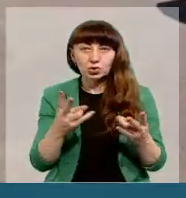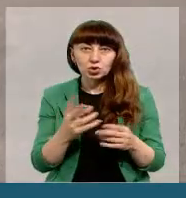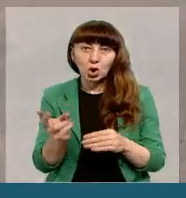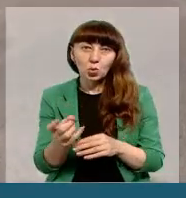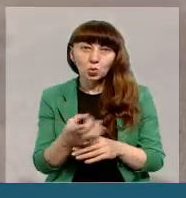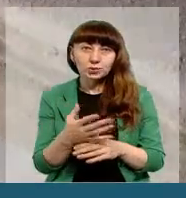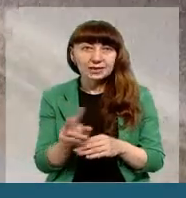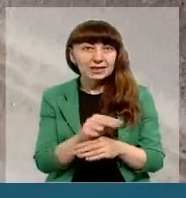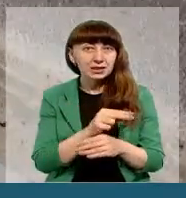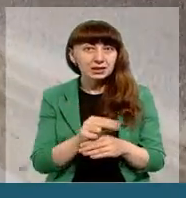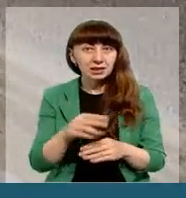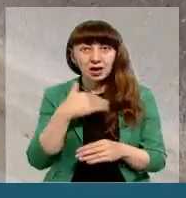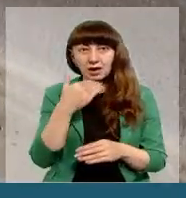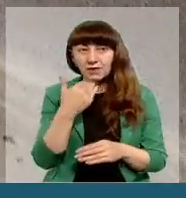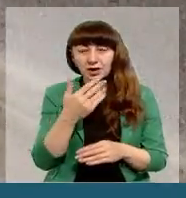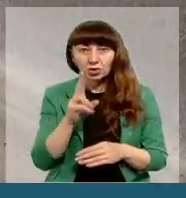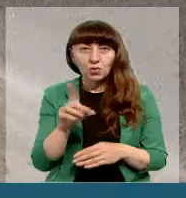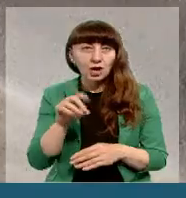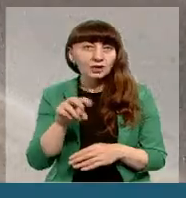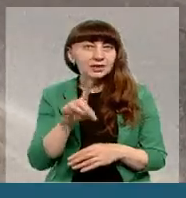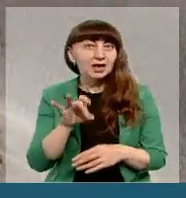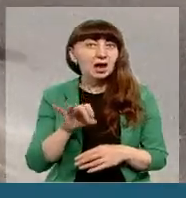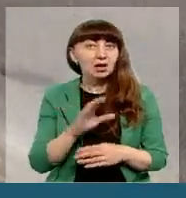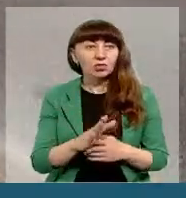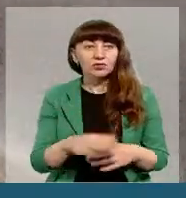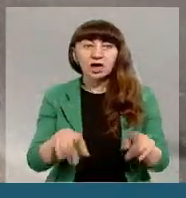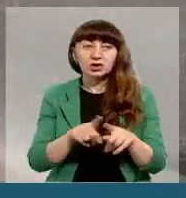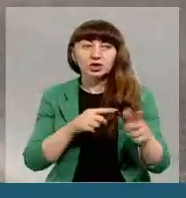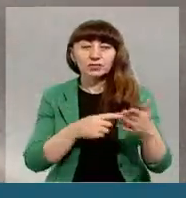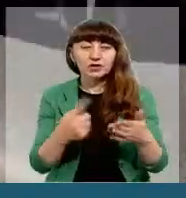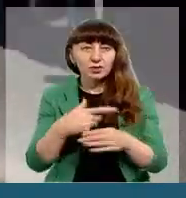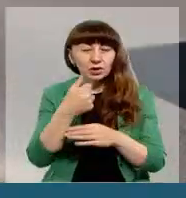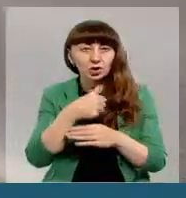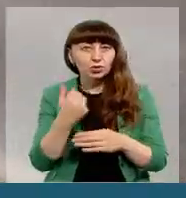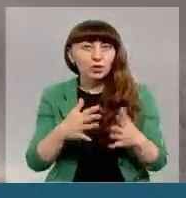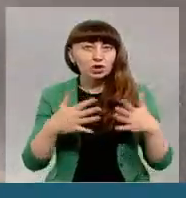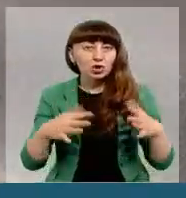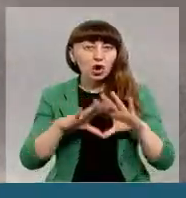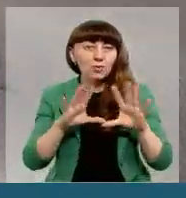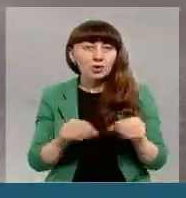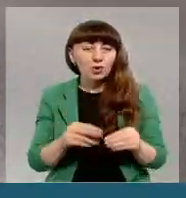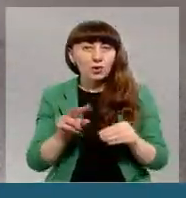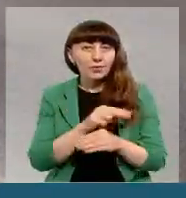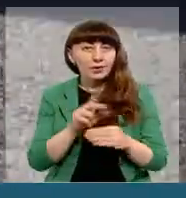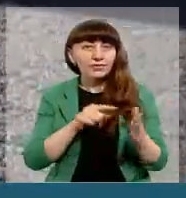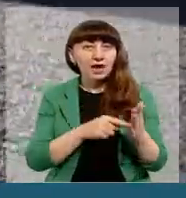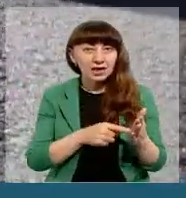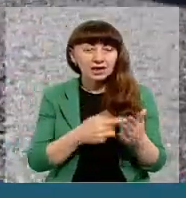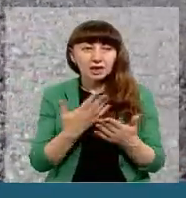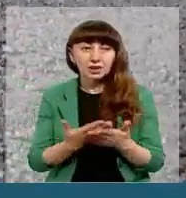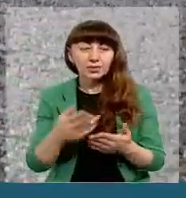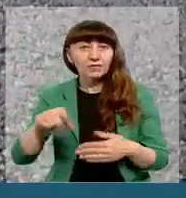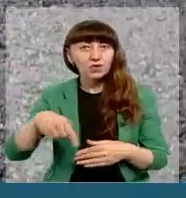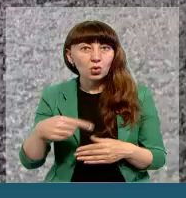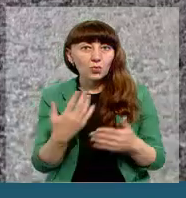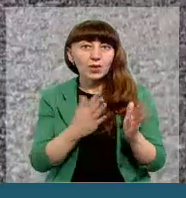устранить. Такое поручение даст глава области Кумар Аксакалов. Он также отметит, что в этом году большой объем по ремонту дорог в городах. Например, в